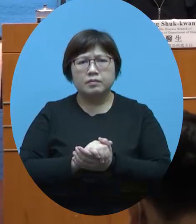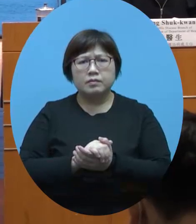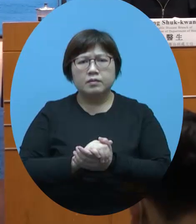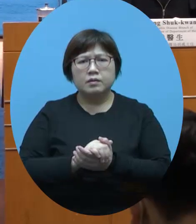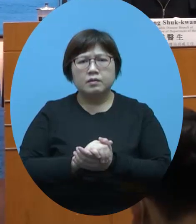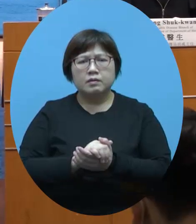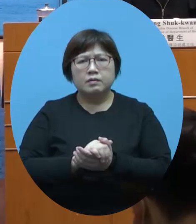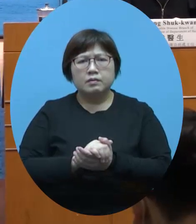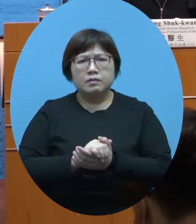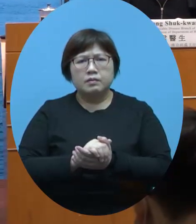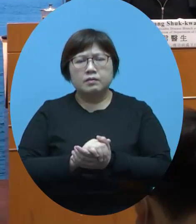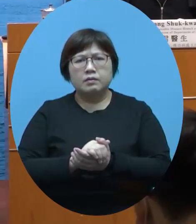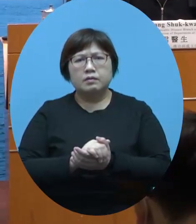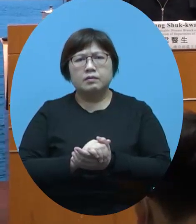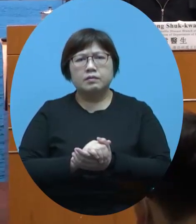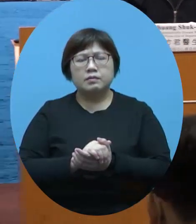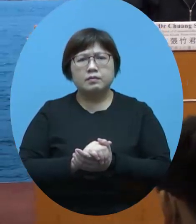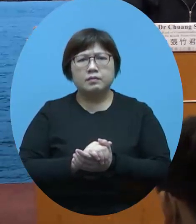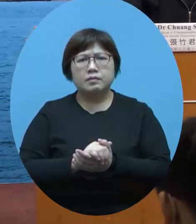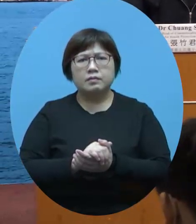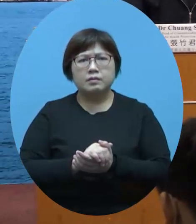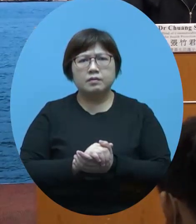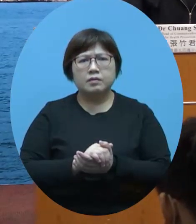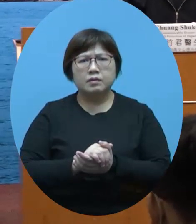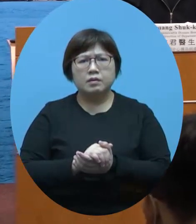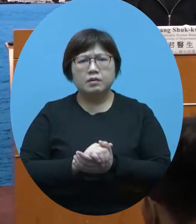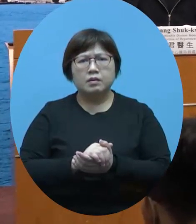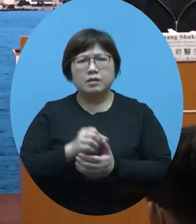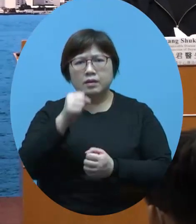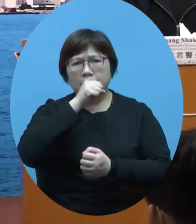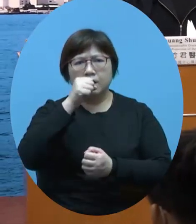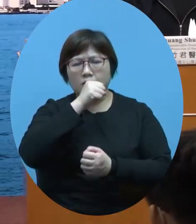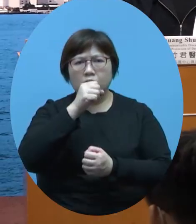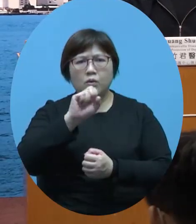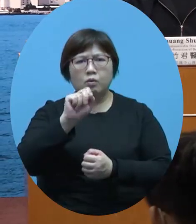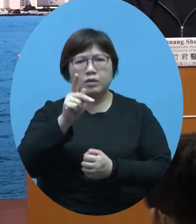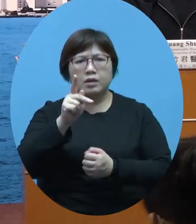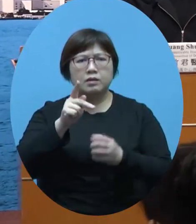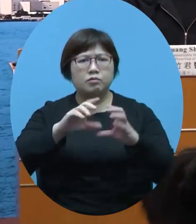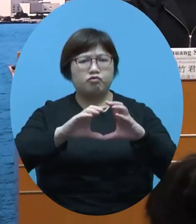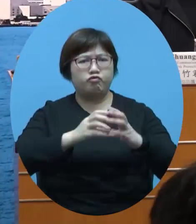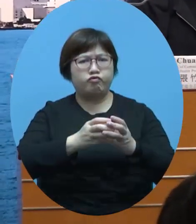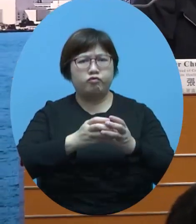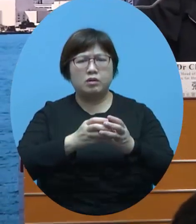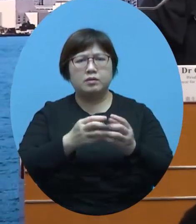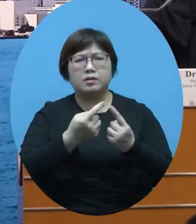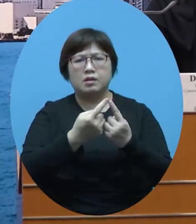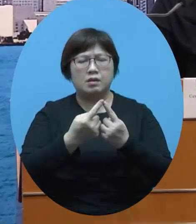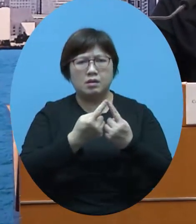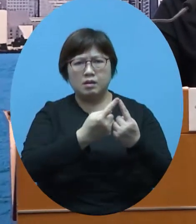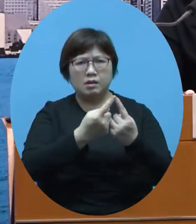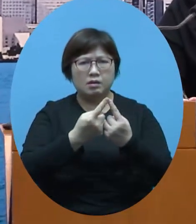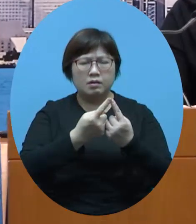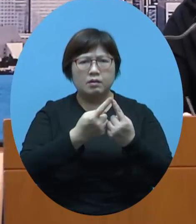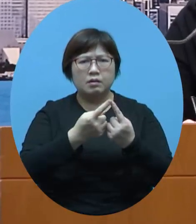我答卡拉 OK 先。我諗嗰個卡拉 OK 羣組咧，就係嗰啲人士咧，都係